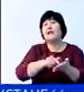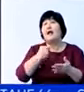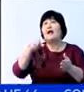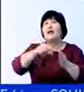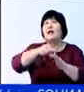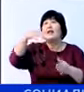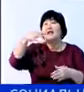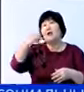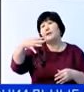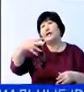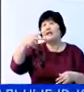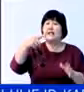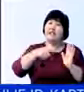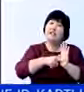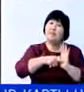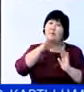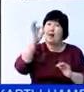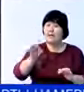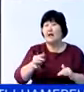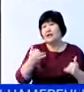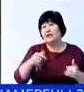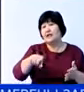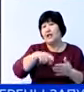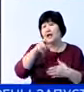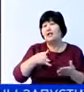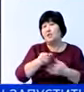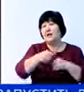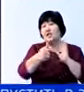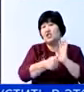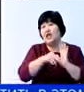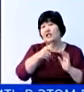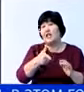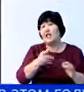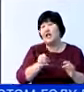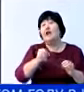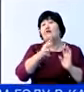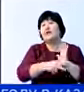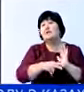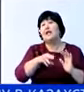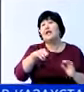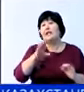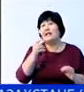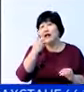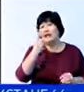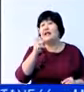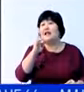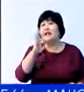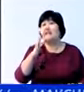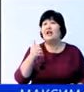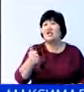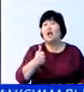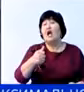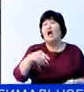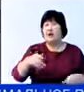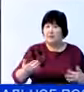электричество на 15,7%. Сейчас горожане платят 16 тенге 87 тиын за 1 киловатт-час. Поставщик